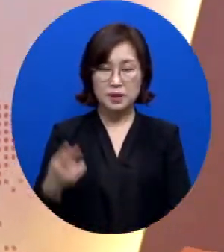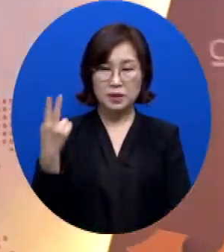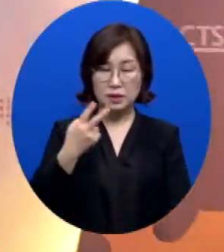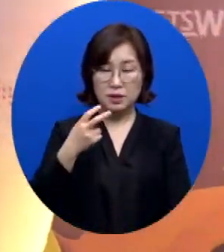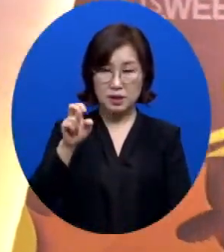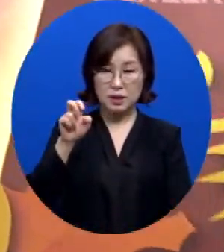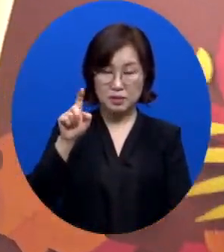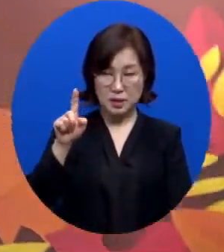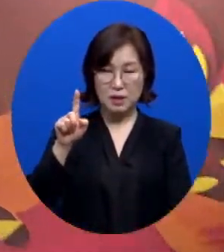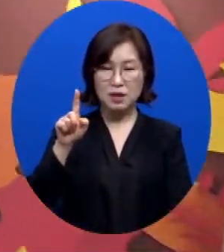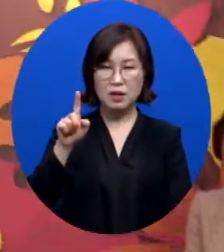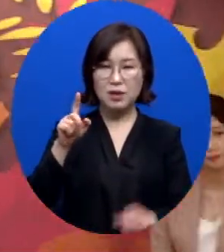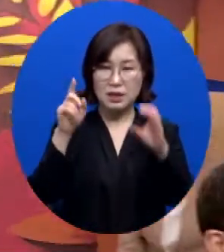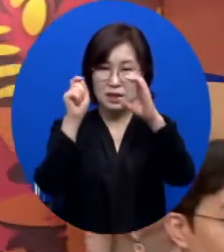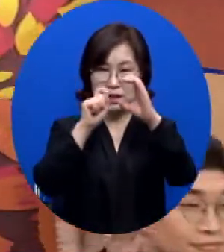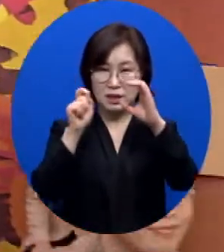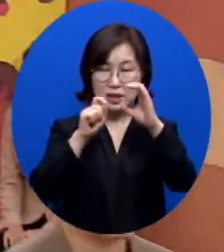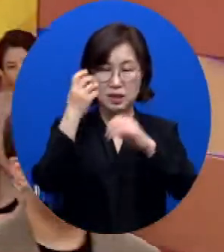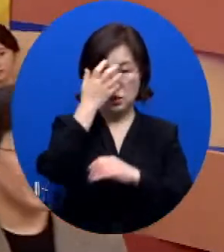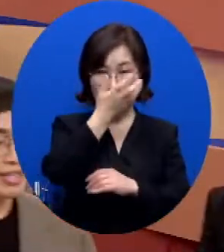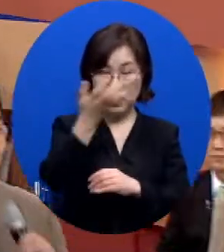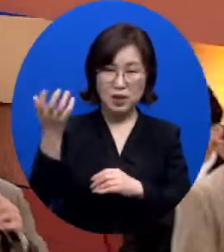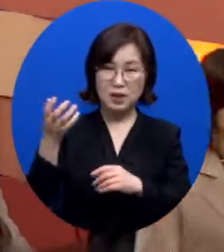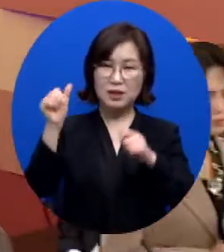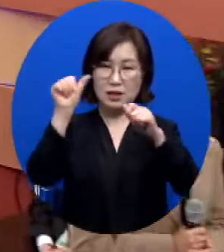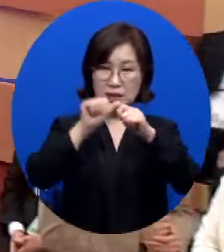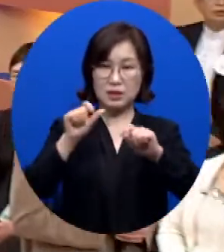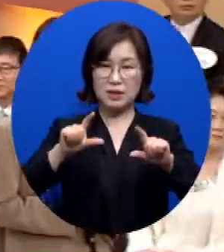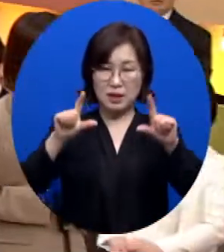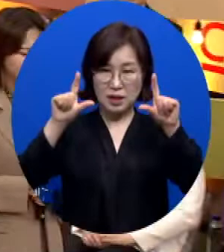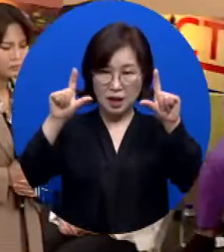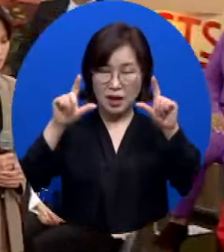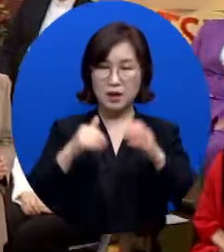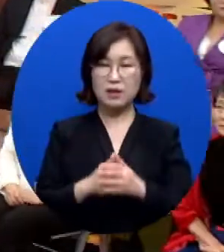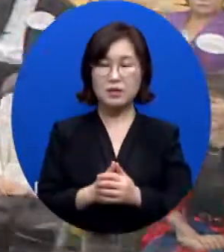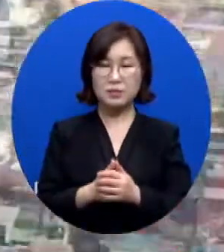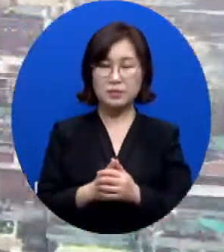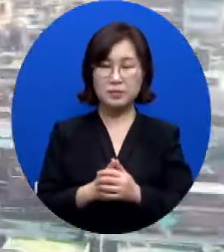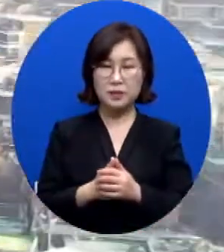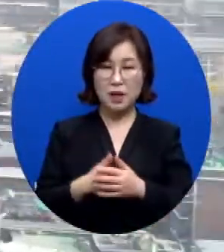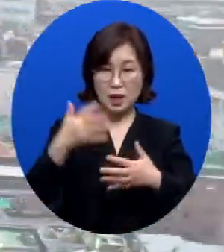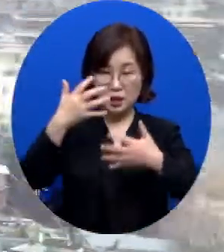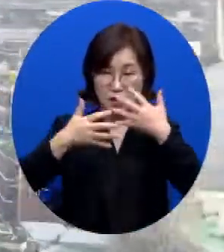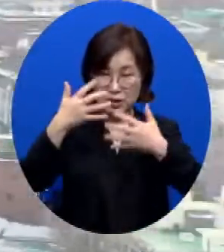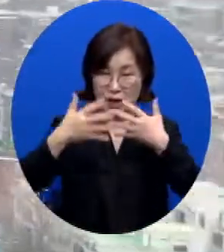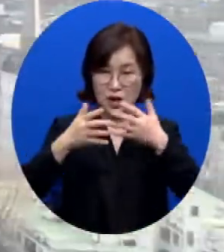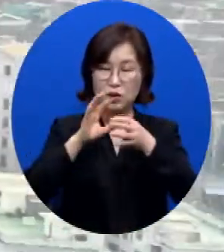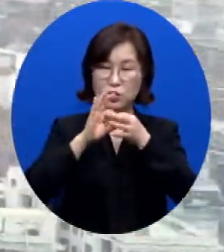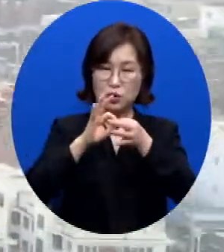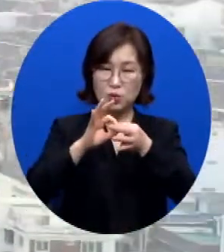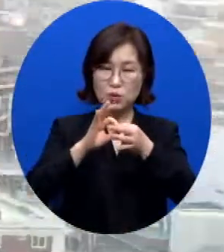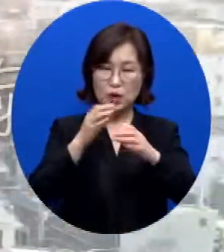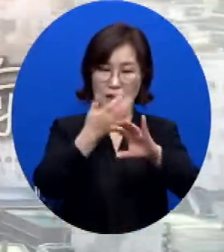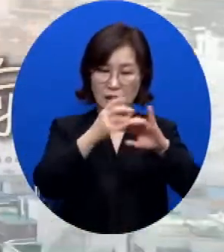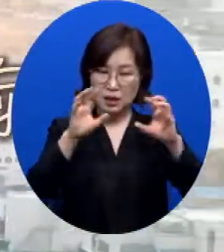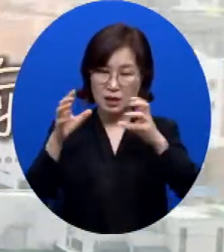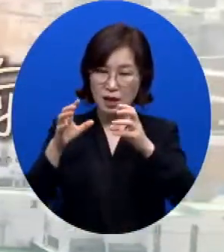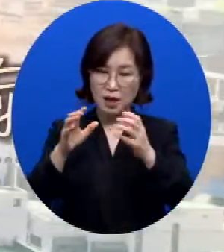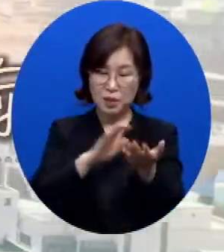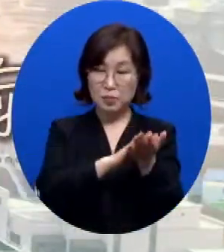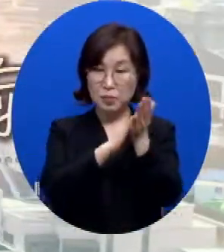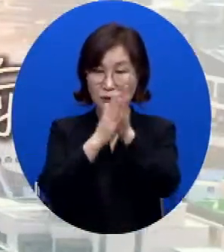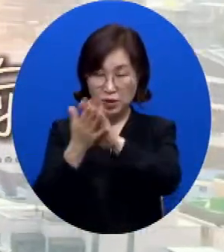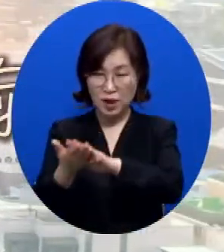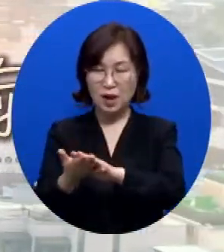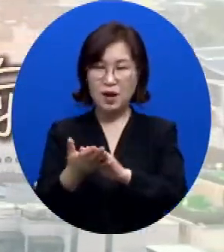2021년 하반기 특별 모금 방송 CTS 위크 다섯째 날. 마지막 날은 영상 선교를 통한 열방의 변화를 바라보며 향후